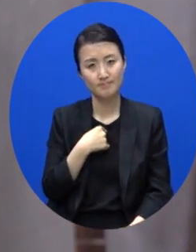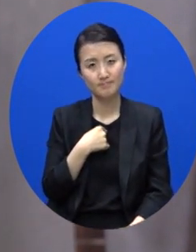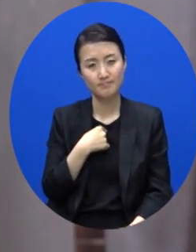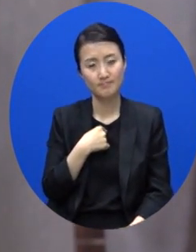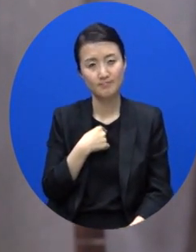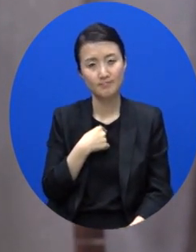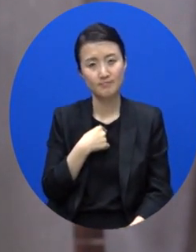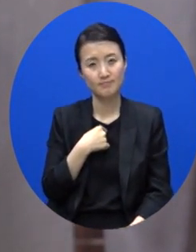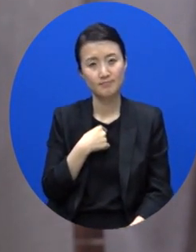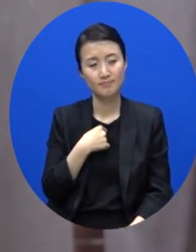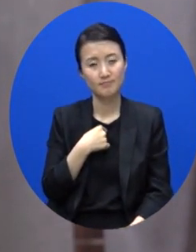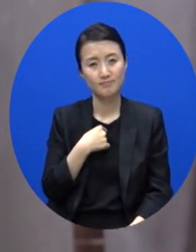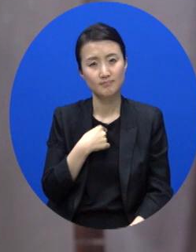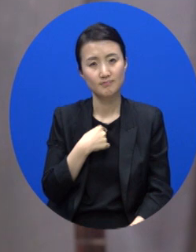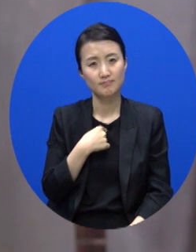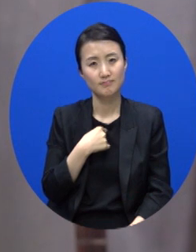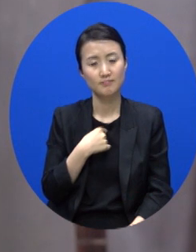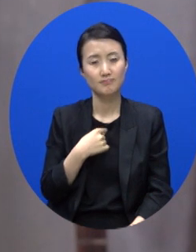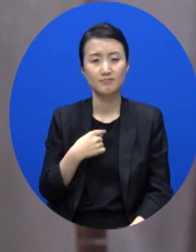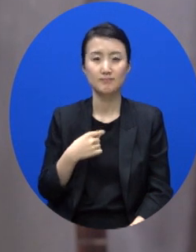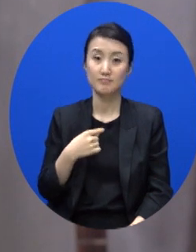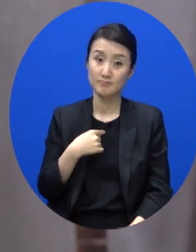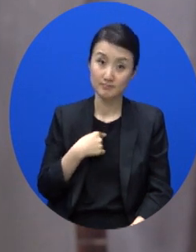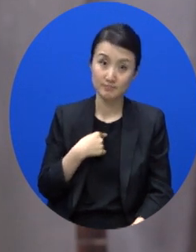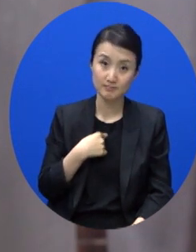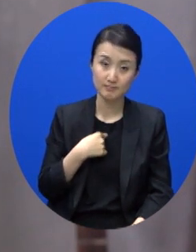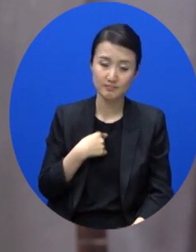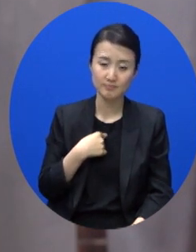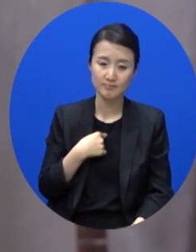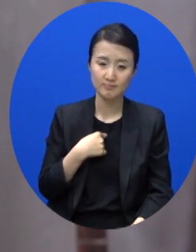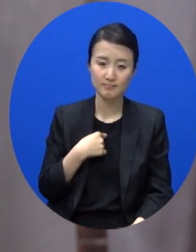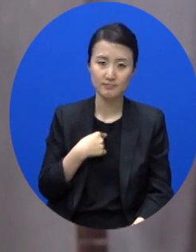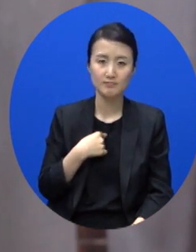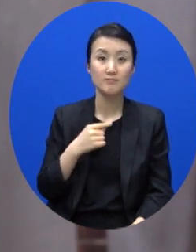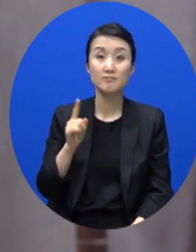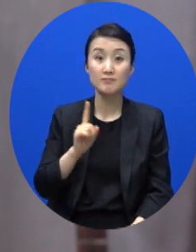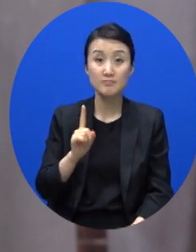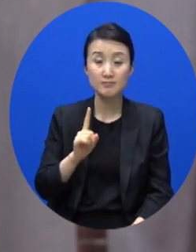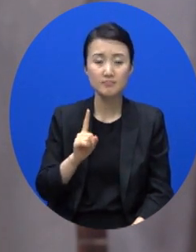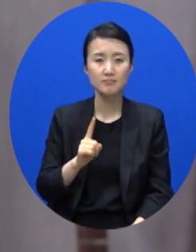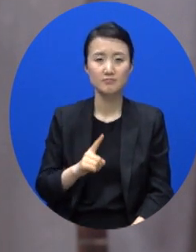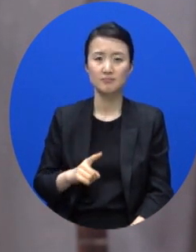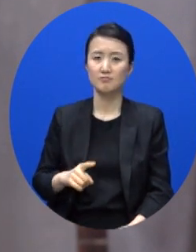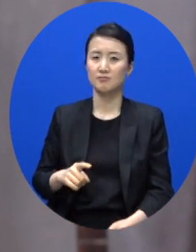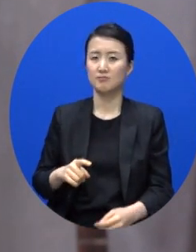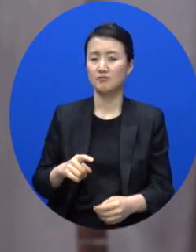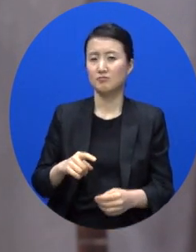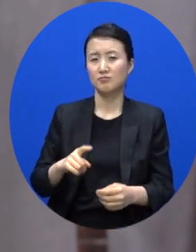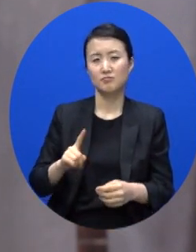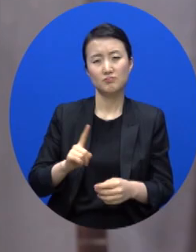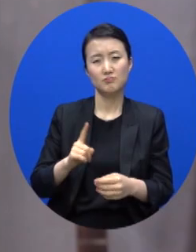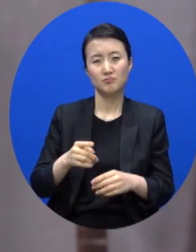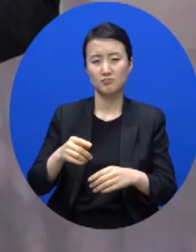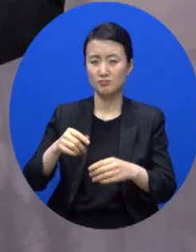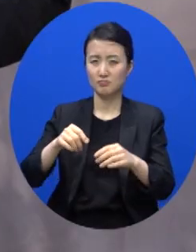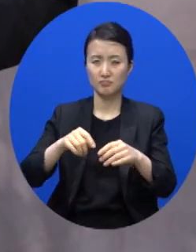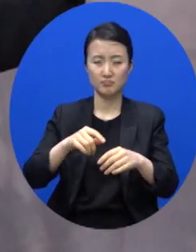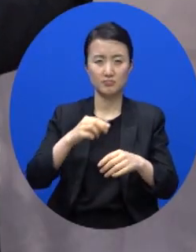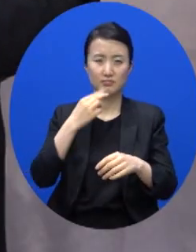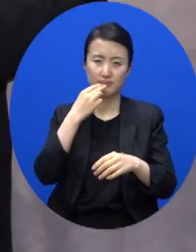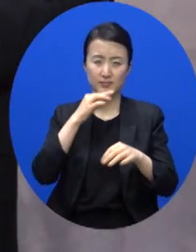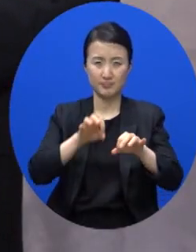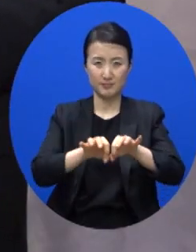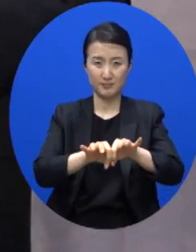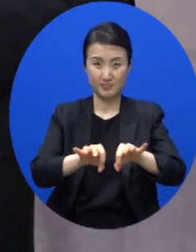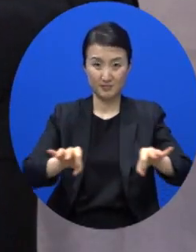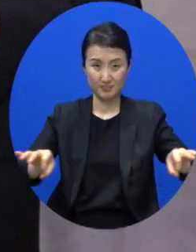그 온상을 하고 남은 그런 피붓이 파이프 그런 것들을 잘라서